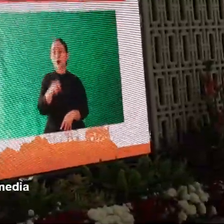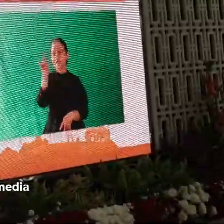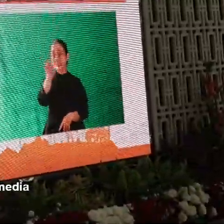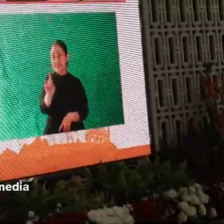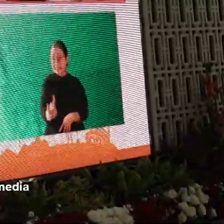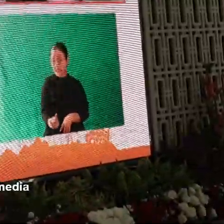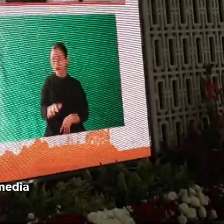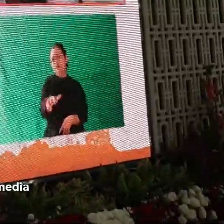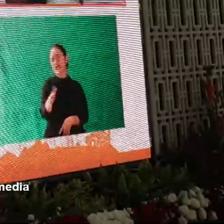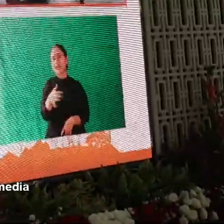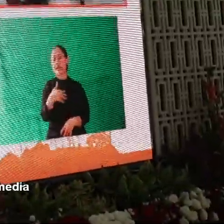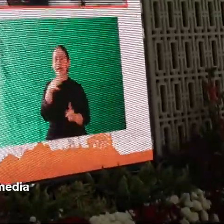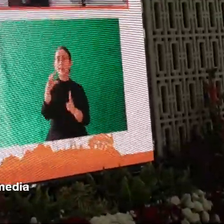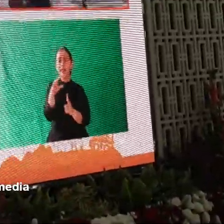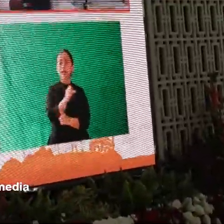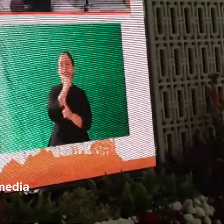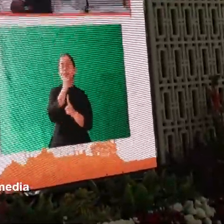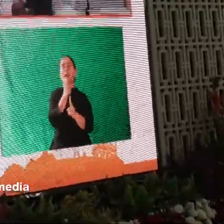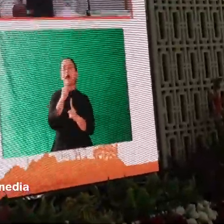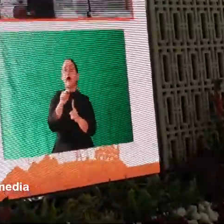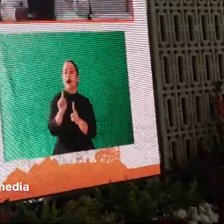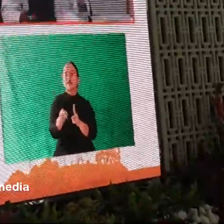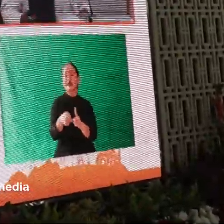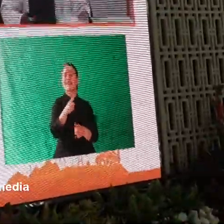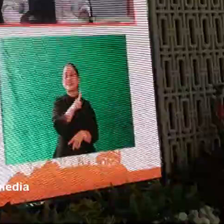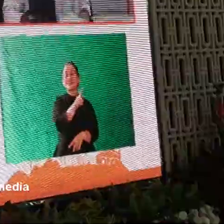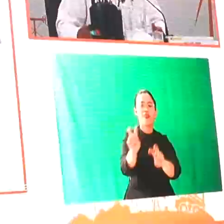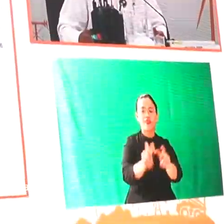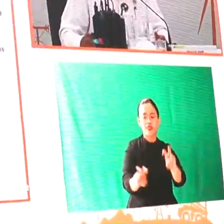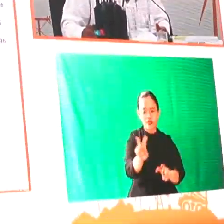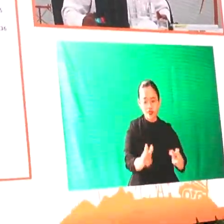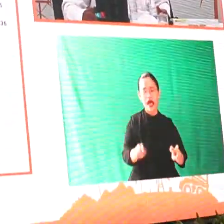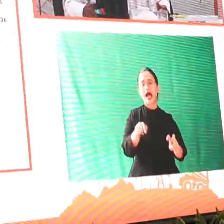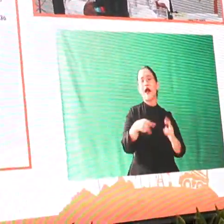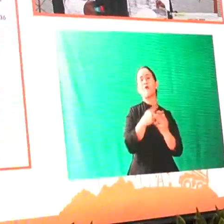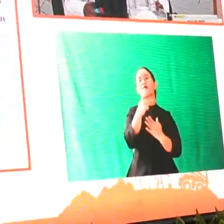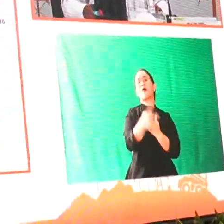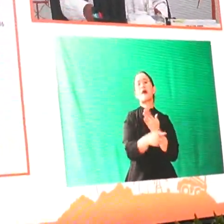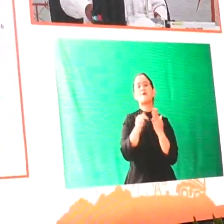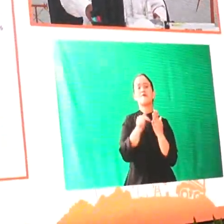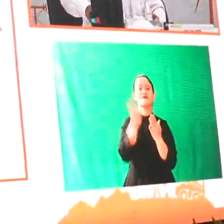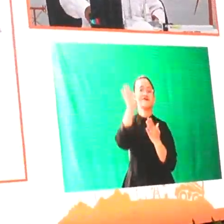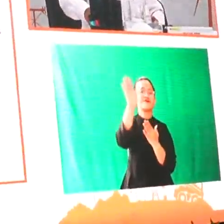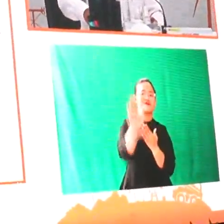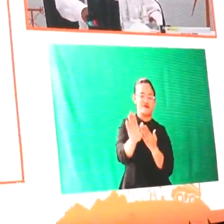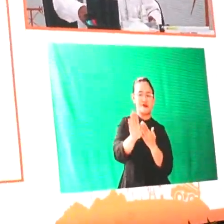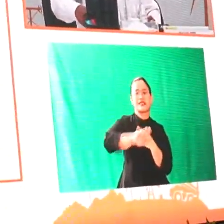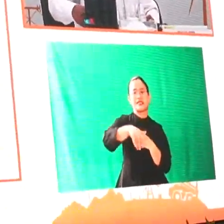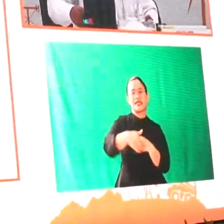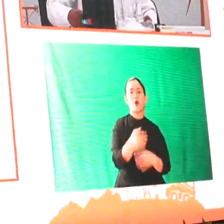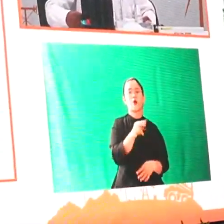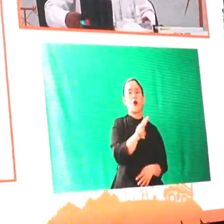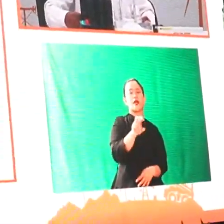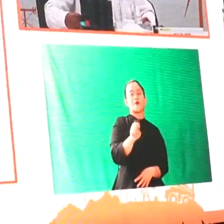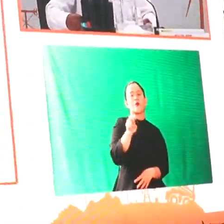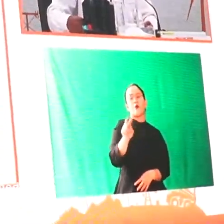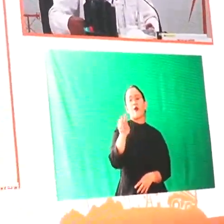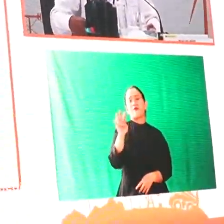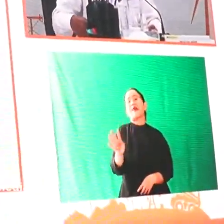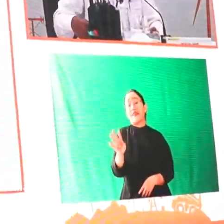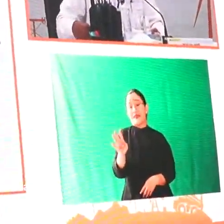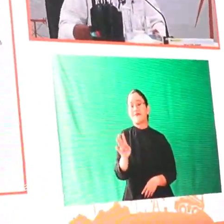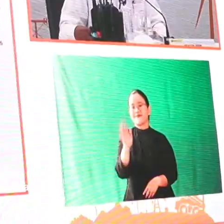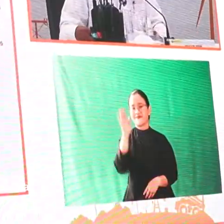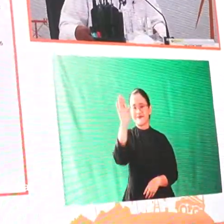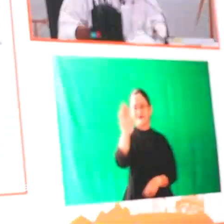wilayah kerja migas dapat disalurkan ke wilayah-wilayah yang membutuhkan. Selain itu, suplai gas dapat terkoneksi dengan proyek jaringan